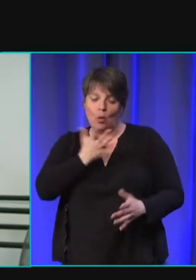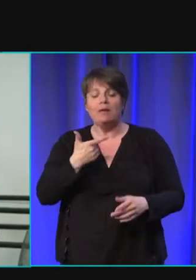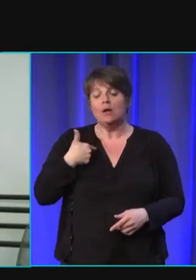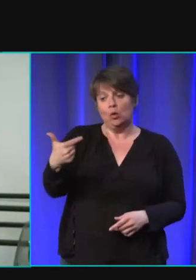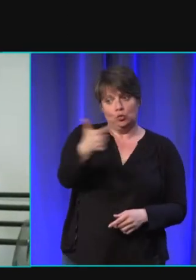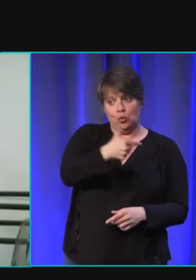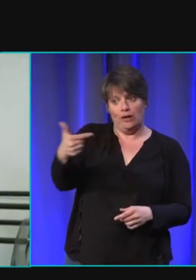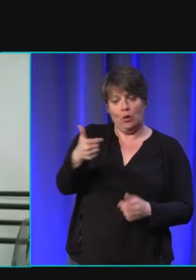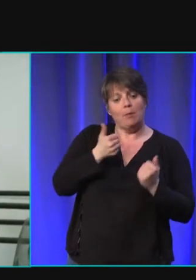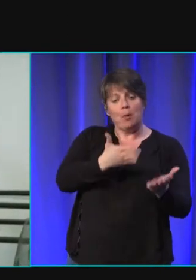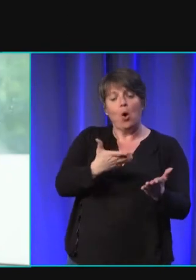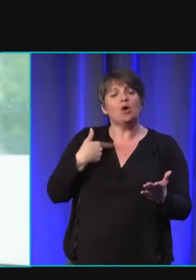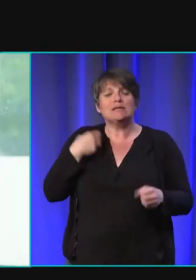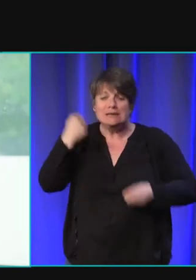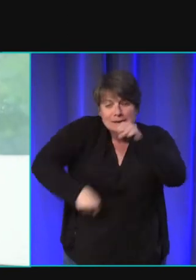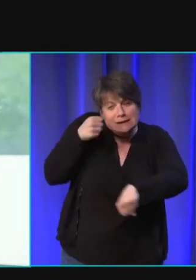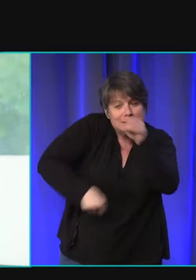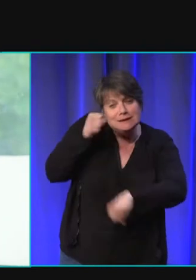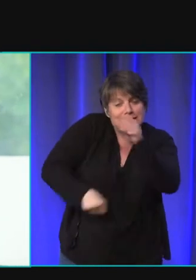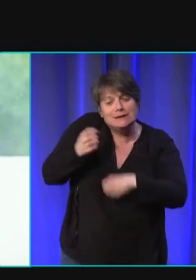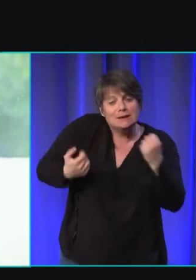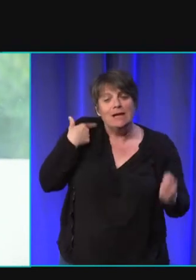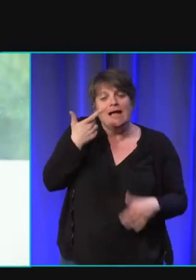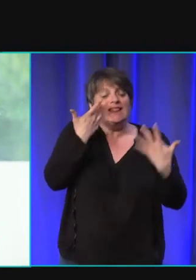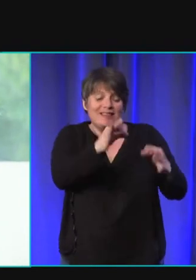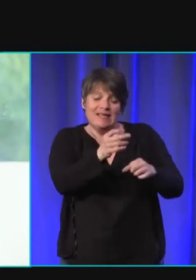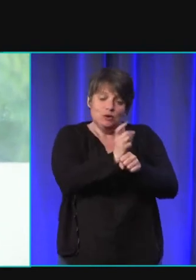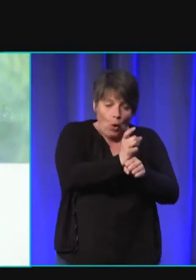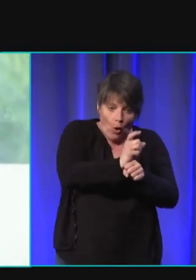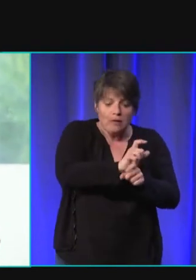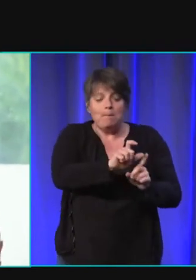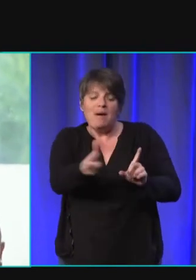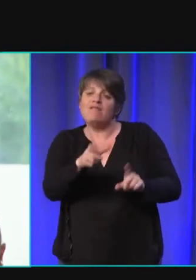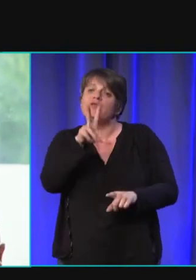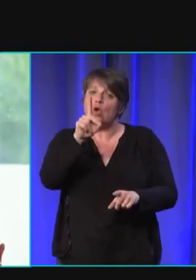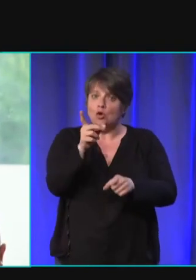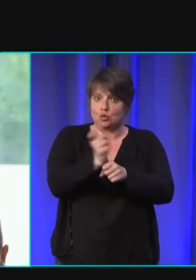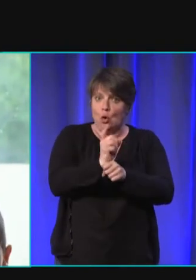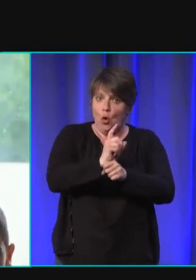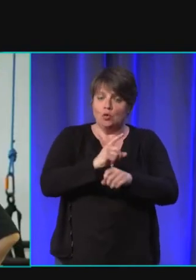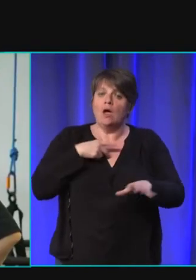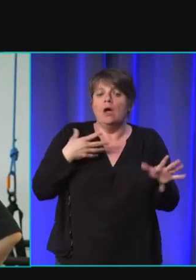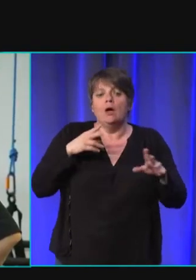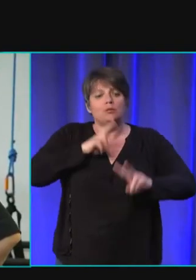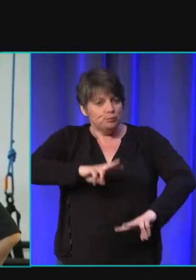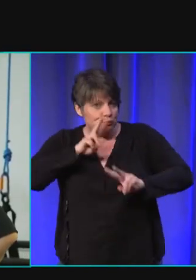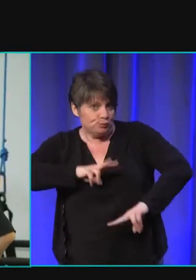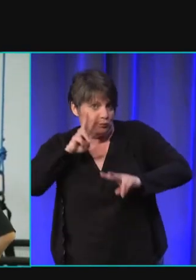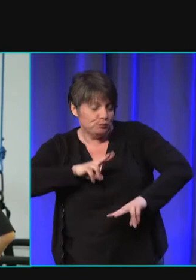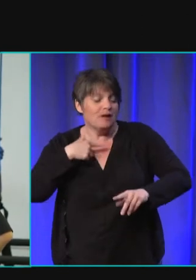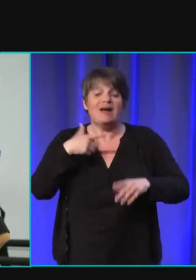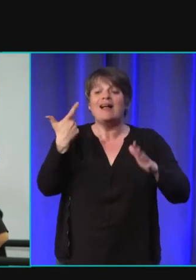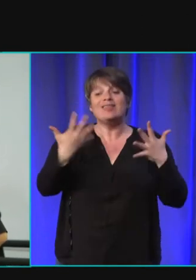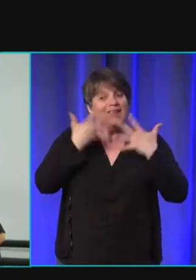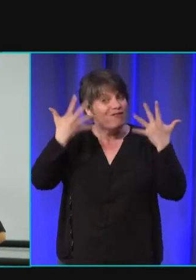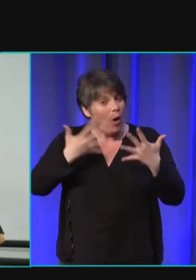Adriana de faire 6 sprints de 10 secondes avec 30 secondes de récupération entre les sprints, donc très très peu de récupération. Et puis on va voir qui